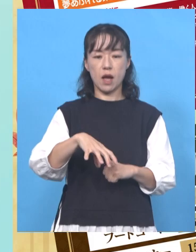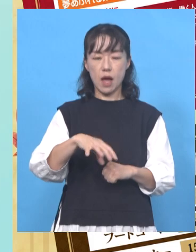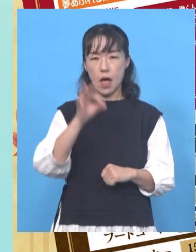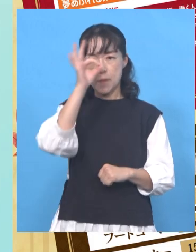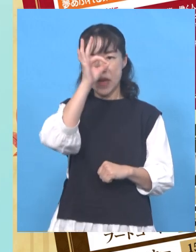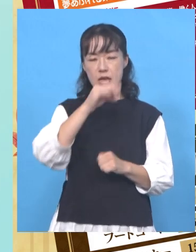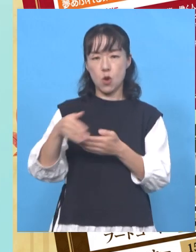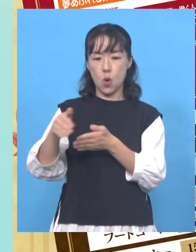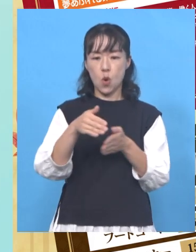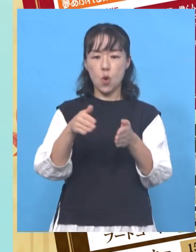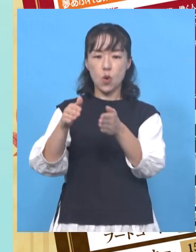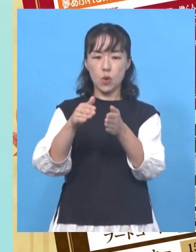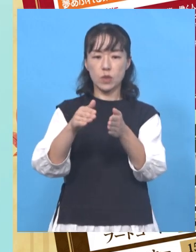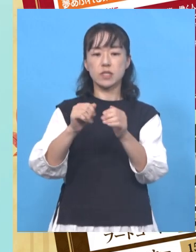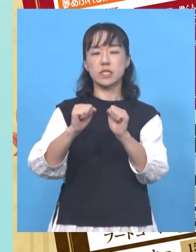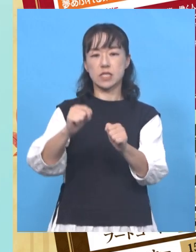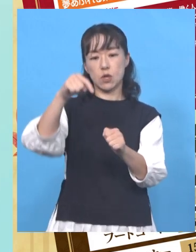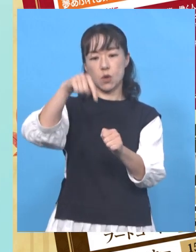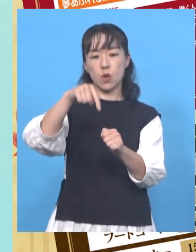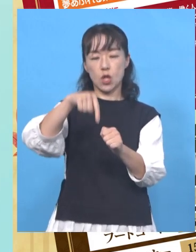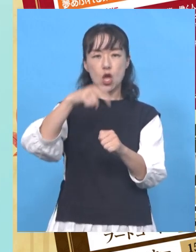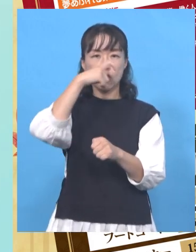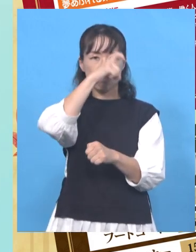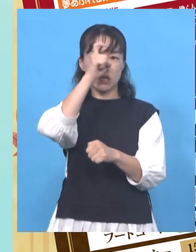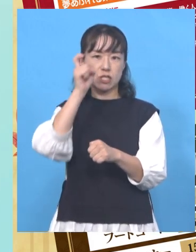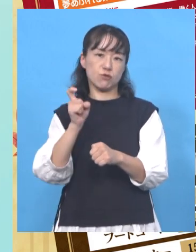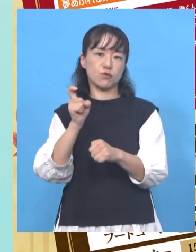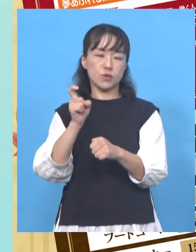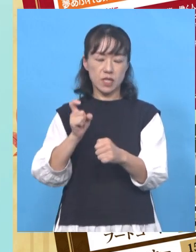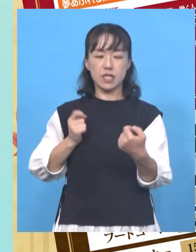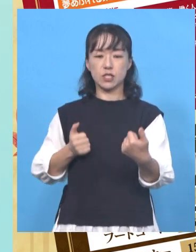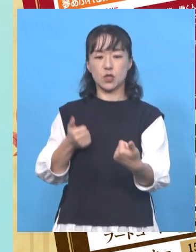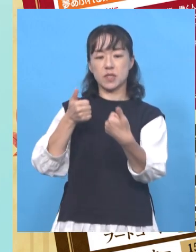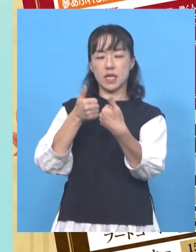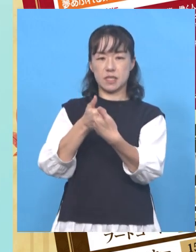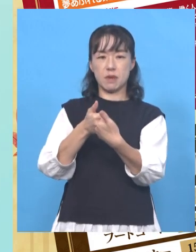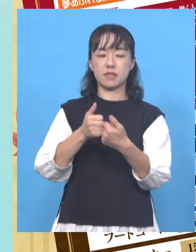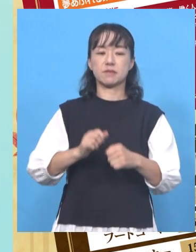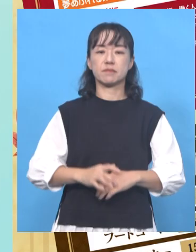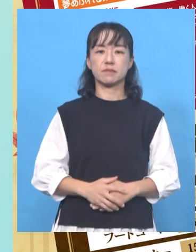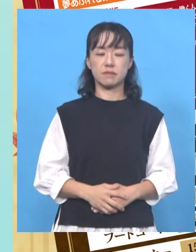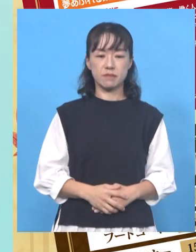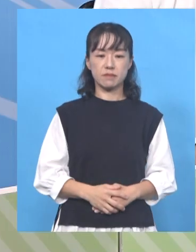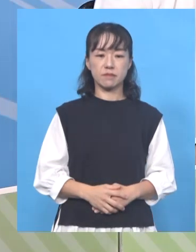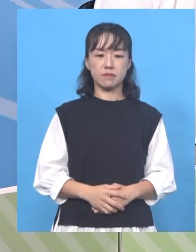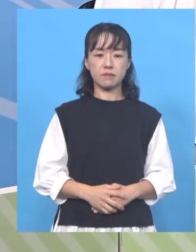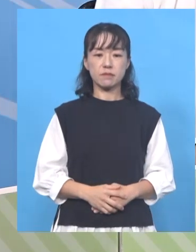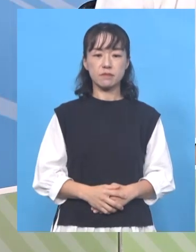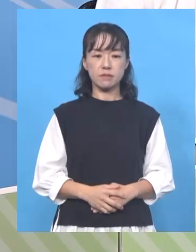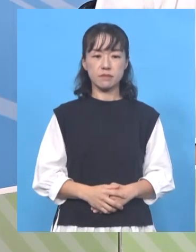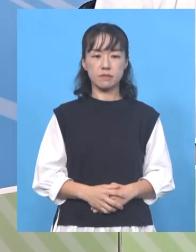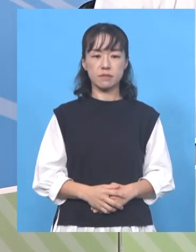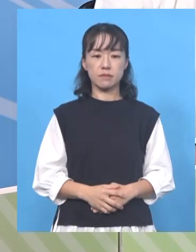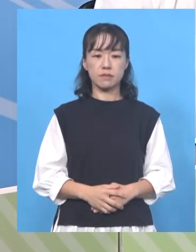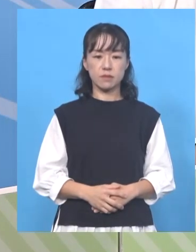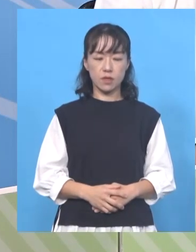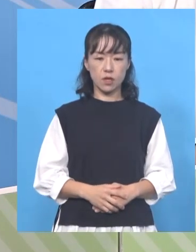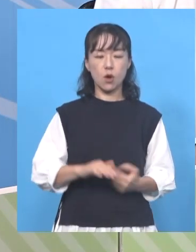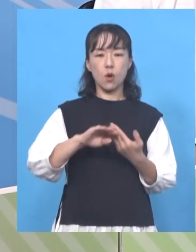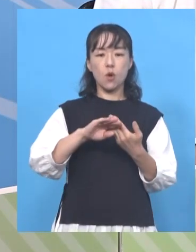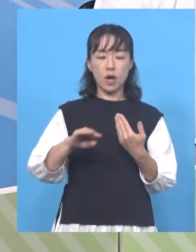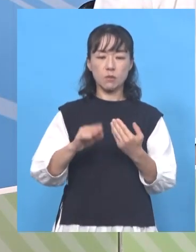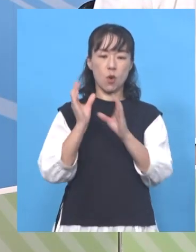実施し、迷路内に散りばめられた東近江市にまつわるクイズに挑戦してもらいます。 また当日